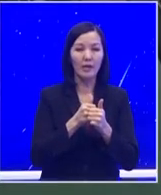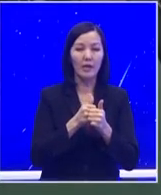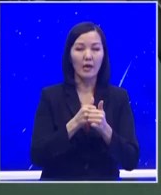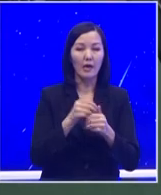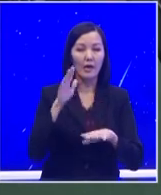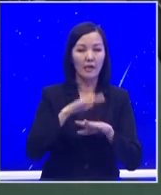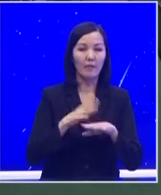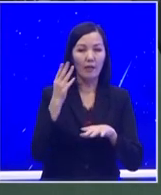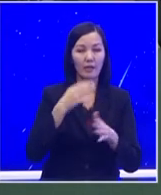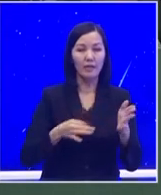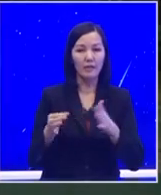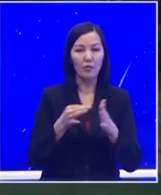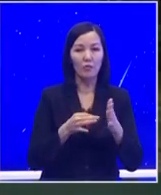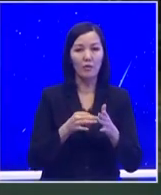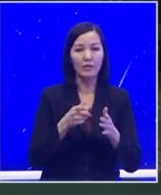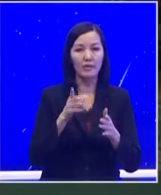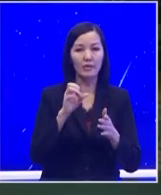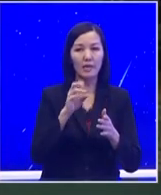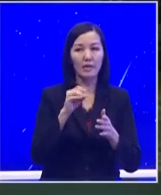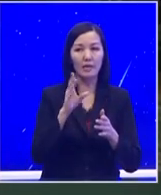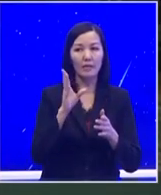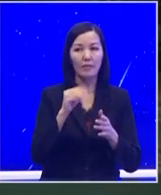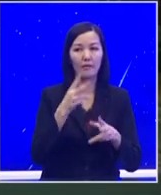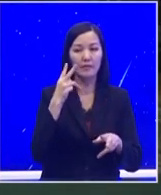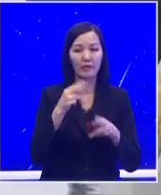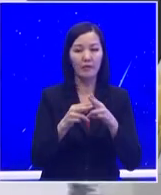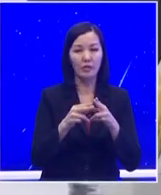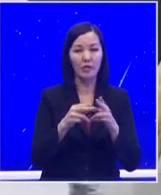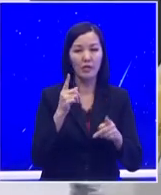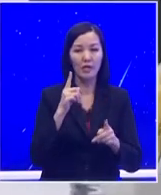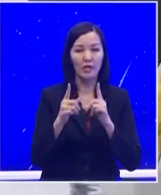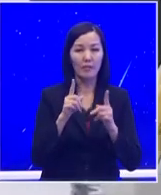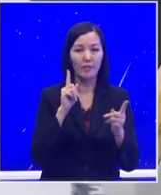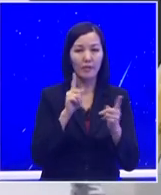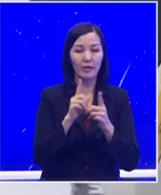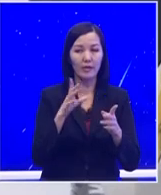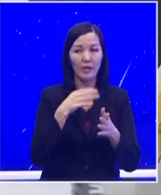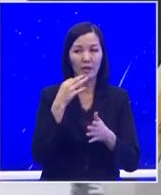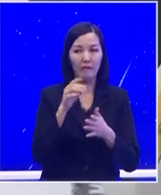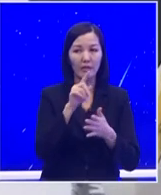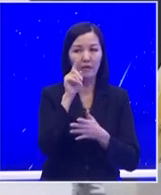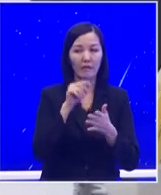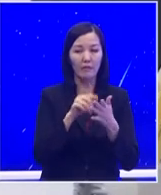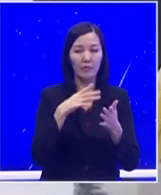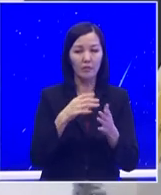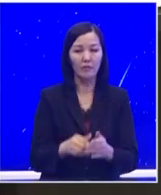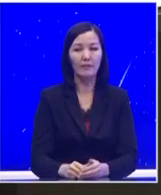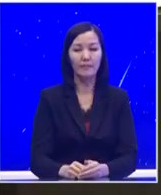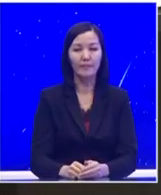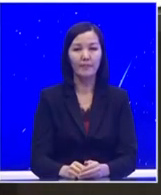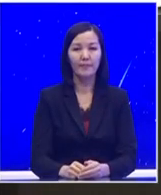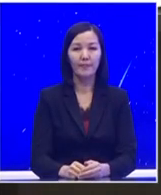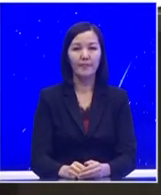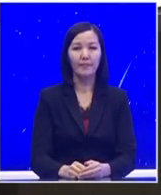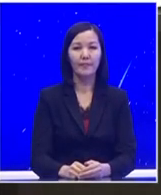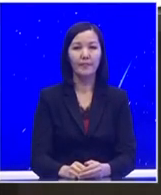акима Алматинской области Галиаскар Сарыбаев по завершению мероприятия провели личный прием и ответили на все вопросы граждан. Айнур